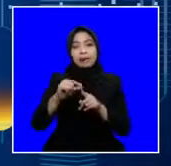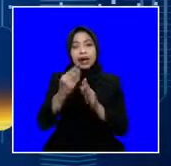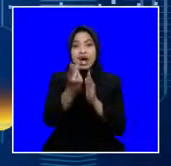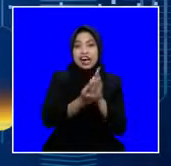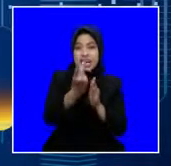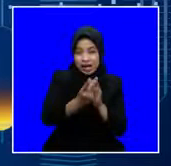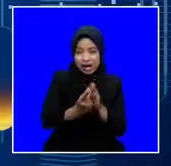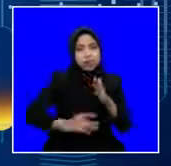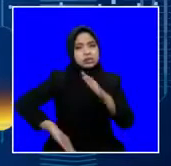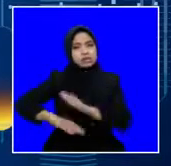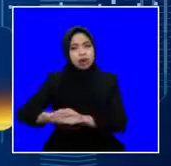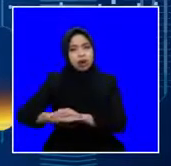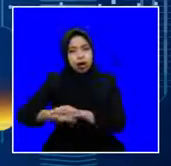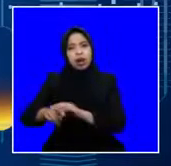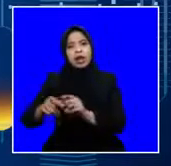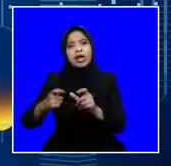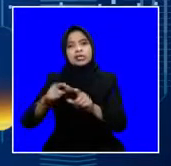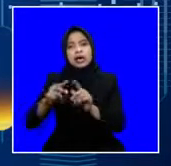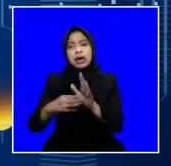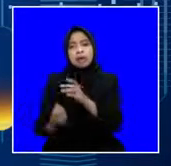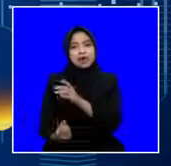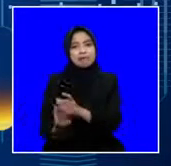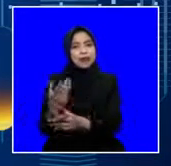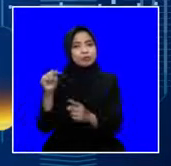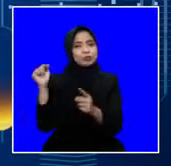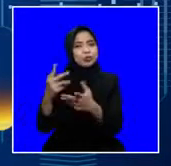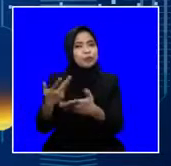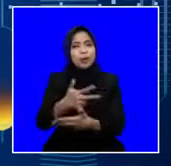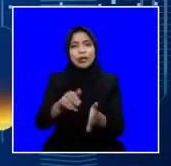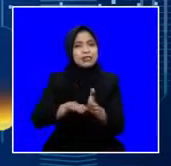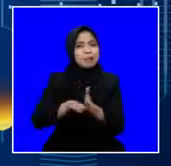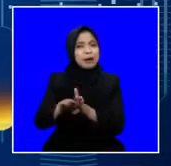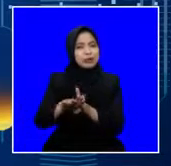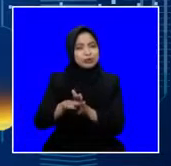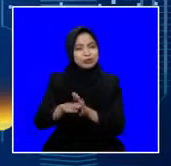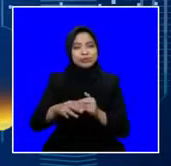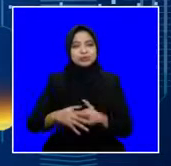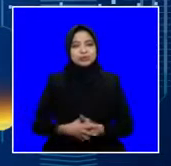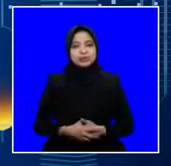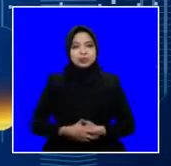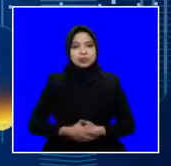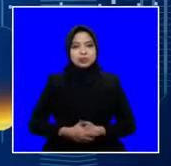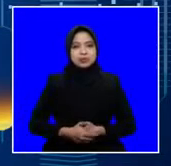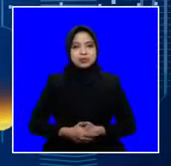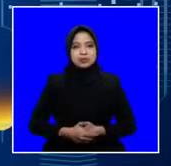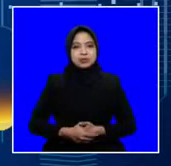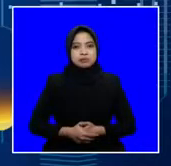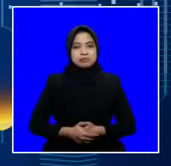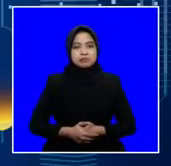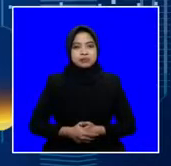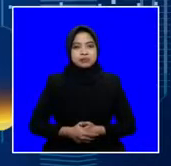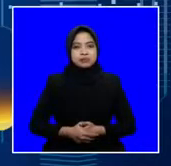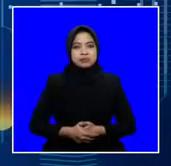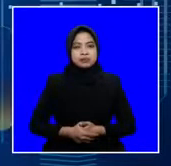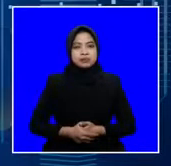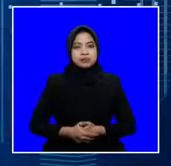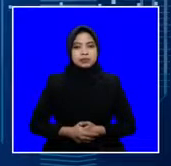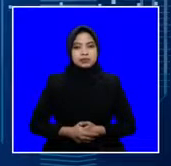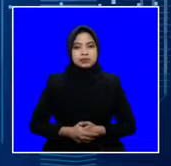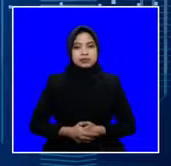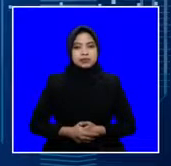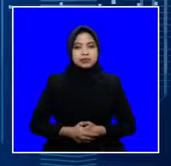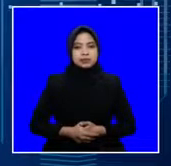manfaat maksimal bagi pengembangan SDM demi kemajuan Indonesia di seluruh pelosok negeri. Saya pikir itu jawaban kami, Mbak. Terima